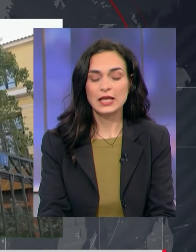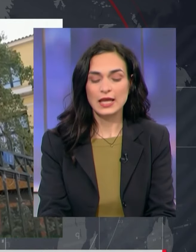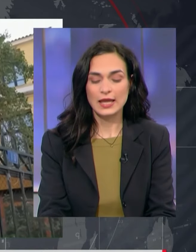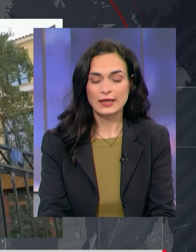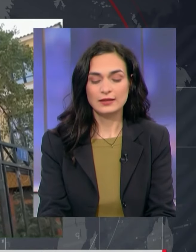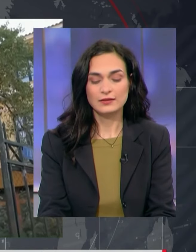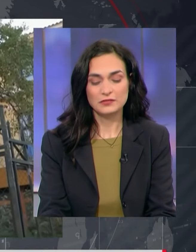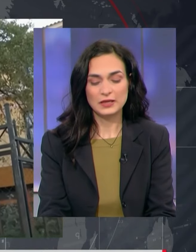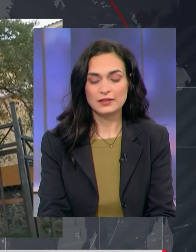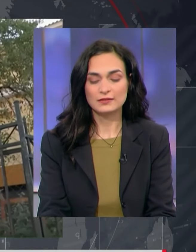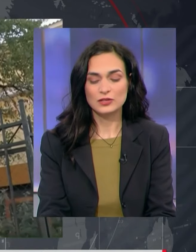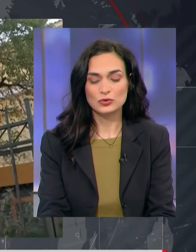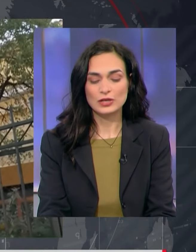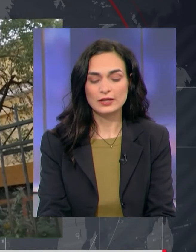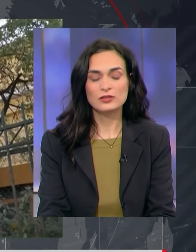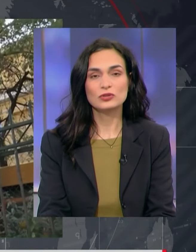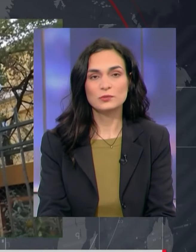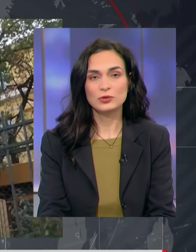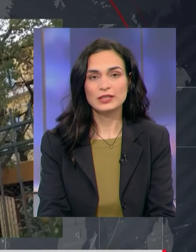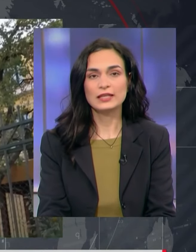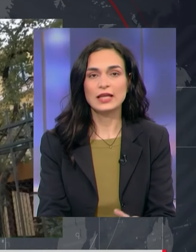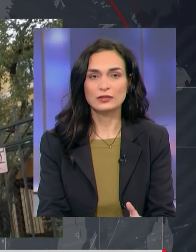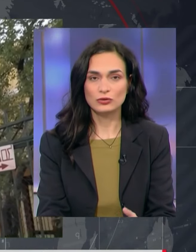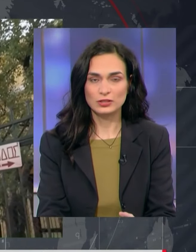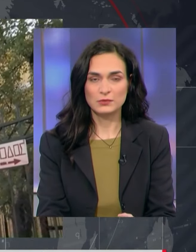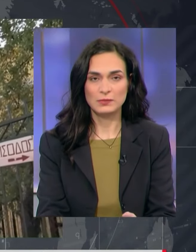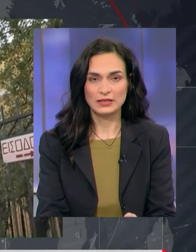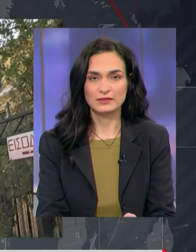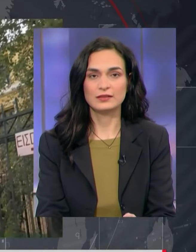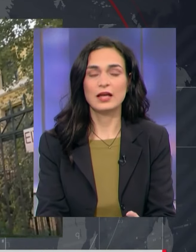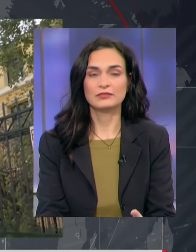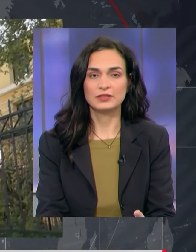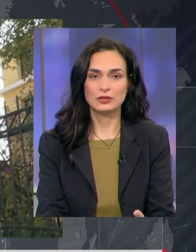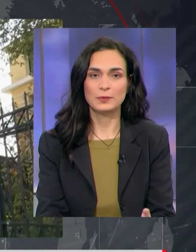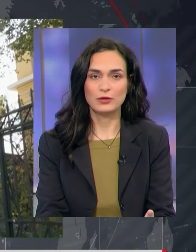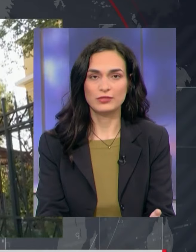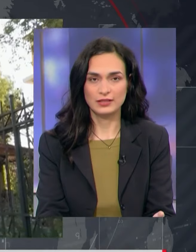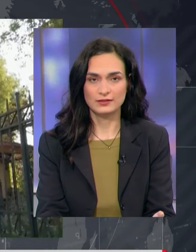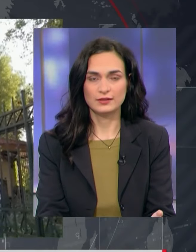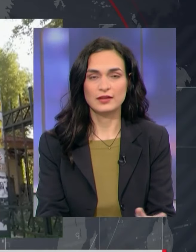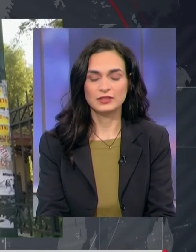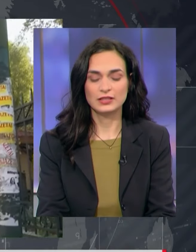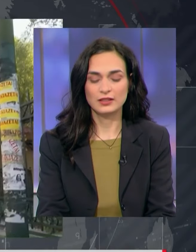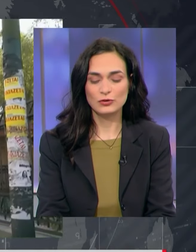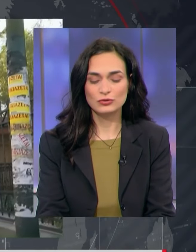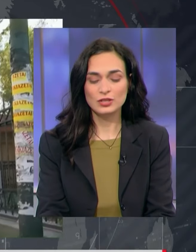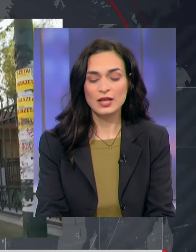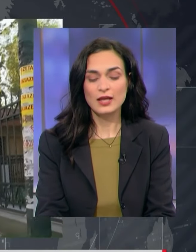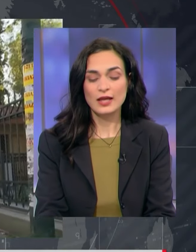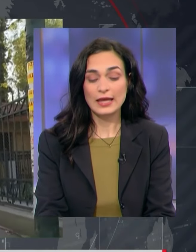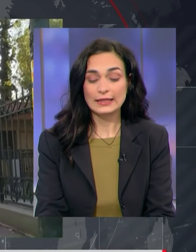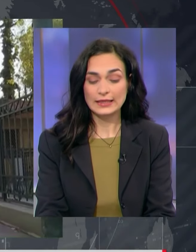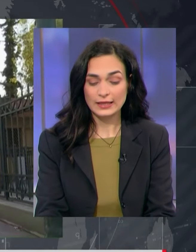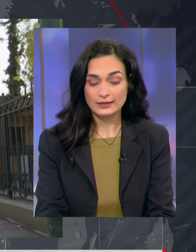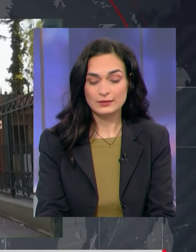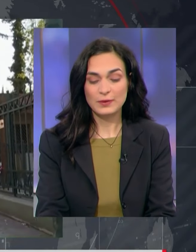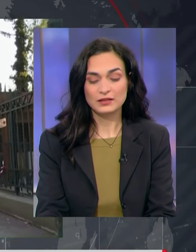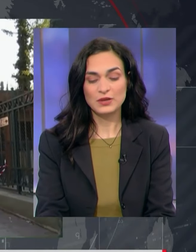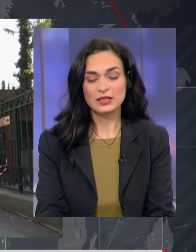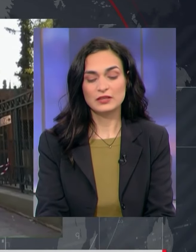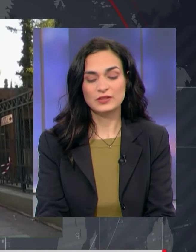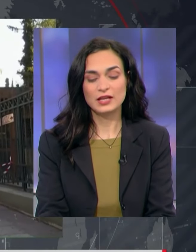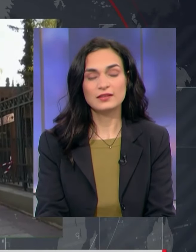δημοσιευτεί σε εφημερίδες και ιστοσελίδες ότι πρόκειται για ανώνυμη μήνυση αυτή η οποία οδήγησε σε αυτή τη δίωξη. Και